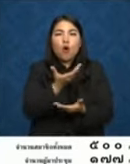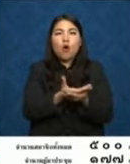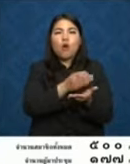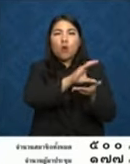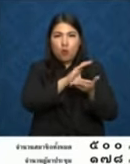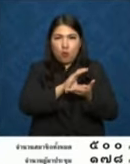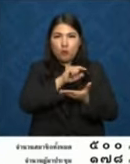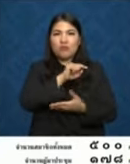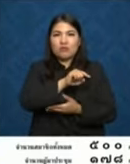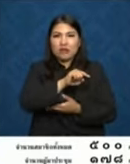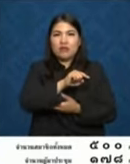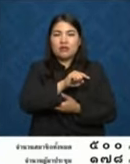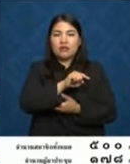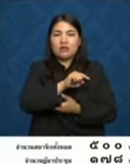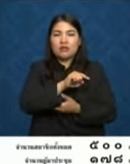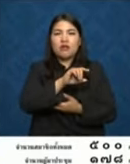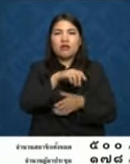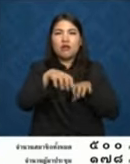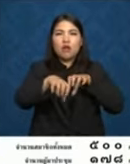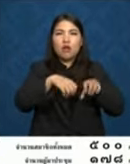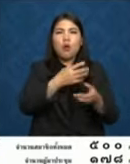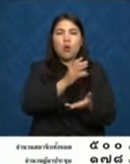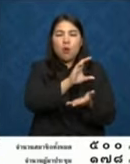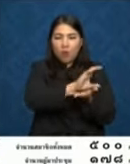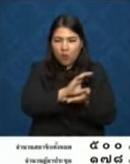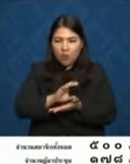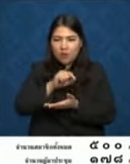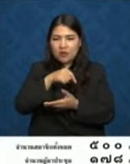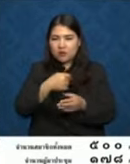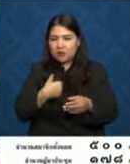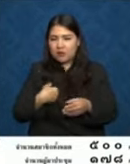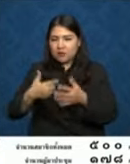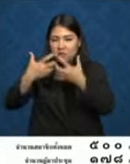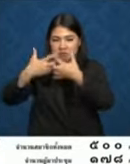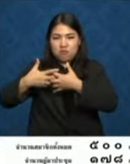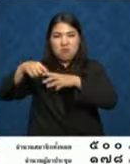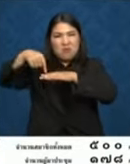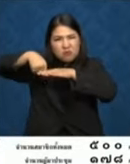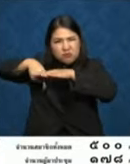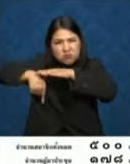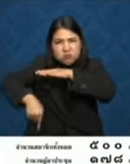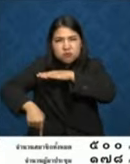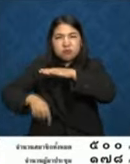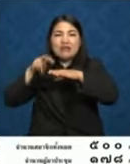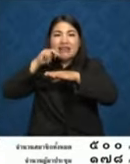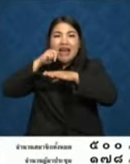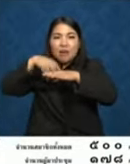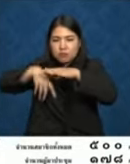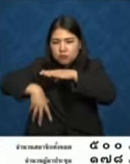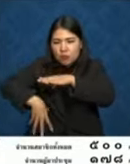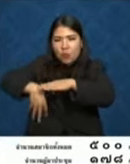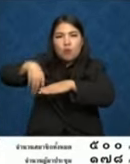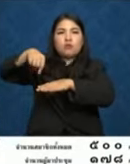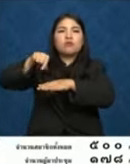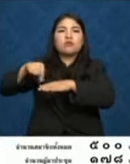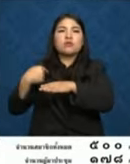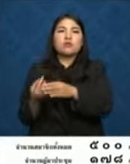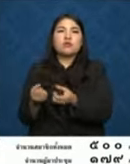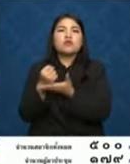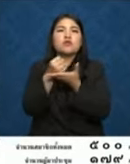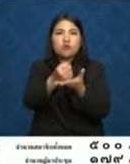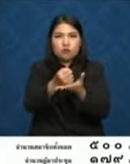ครราชสีมานะครับของบประมาณมาขุดเจาะน้ำบาดาลภายในหมู่บ้านตำบลวังกระทะเพื่อแก้ไขปัญหาความเดือดร้อนของพี่น้องประชาชน